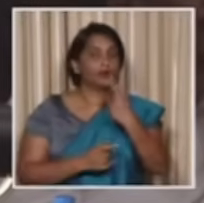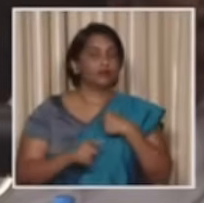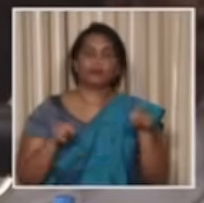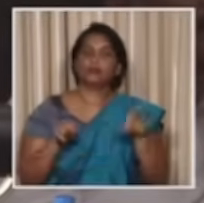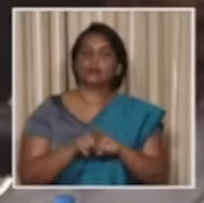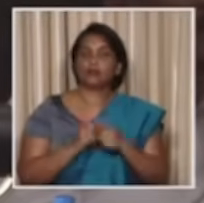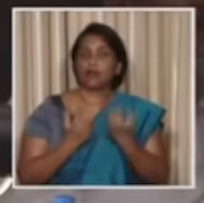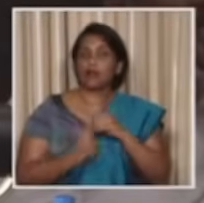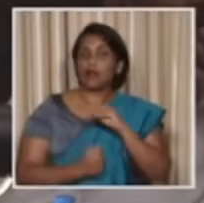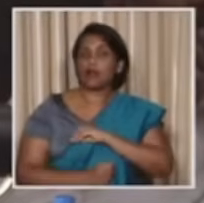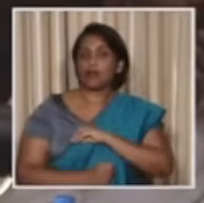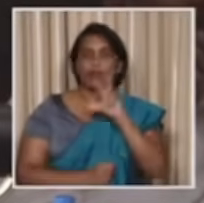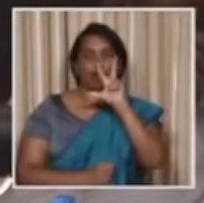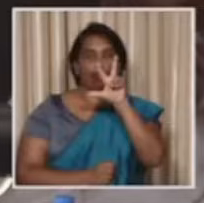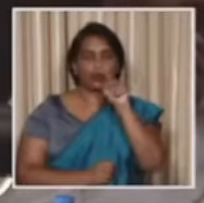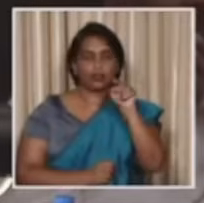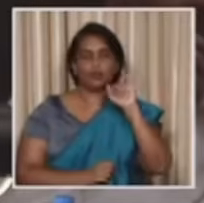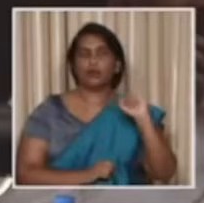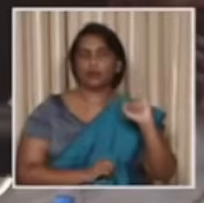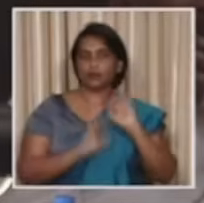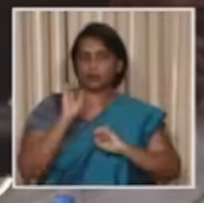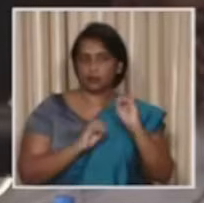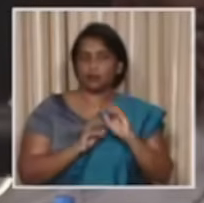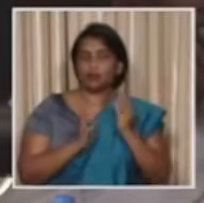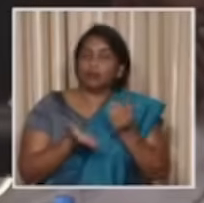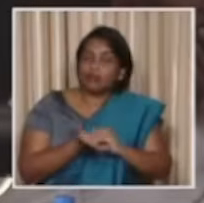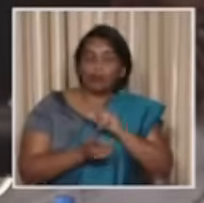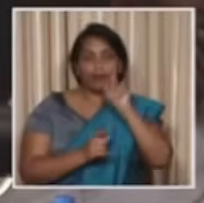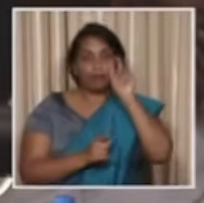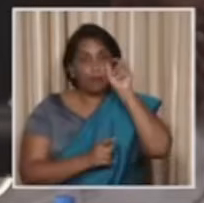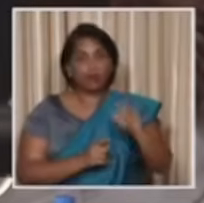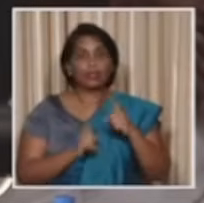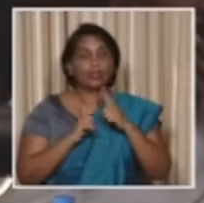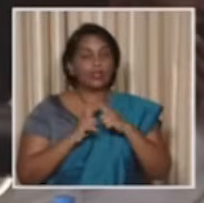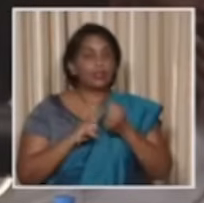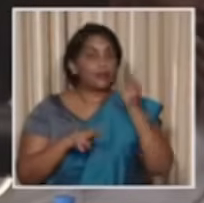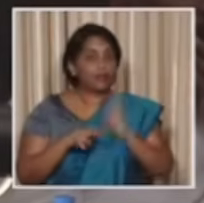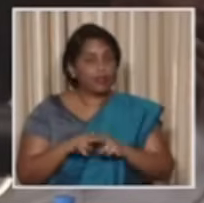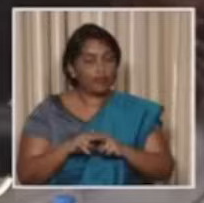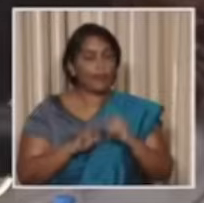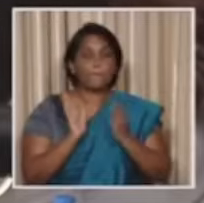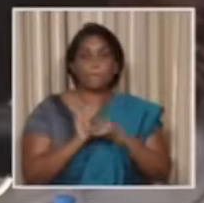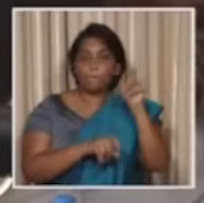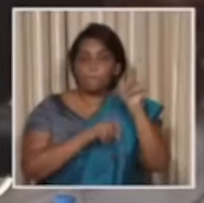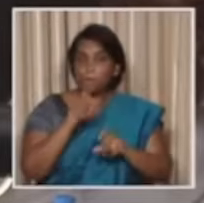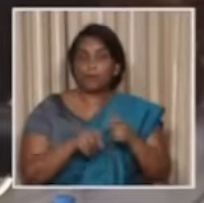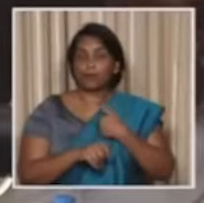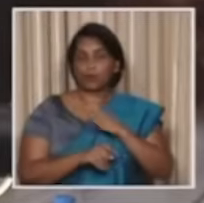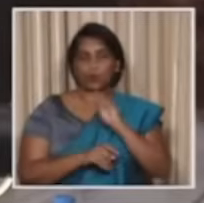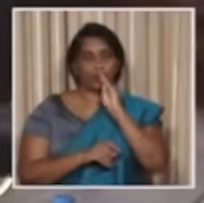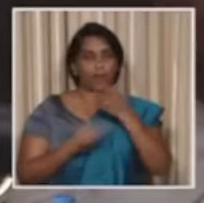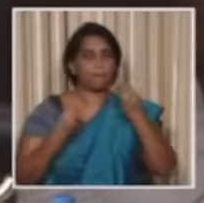විදිහට ලැබෙන ප්‍රතිලාභය 8.6යි. තව විදියකට බලනවා නම් අර්ථසාධක අරමුදලේ සමාජිකයන්ට සැලකිය